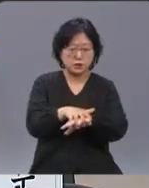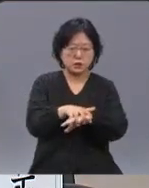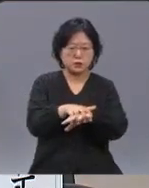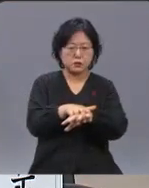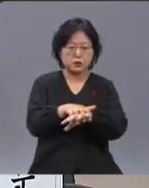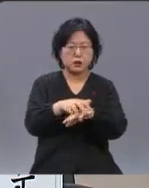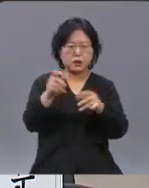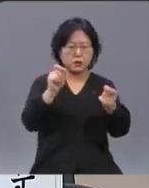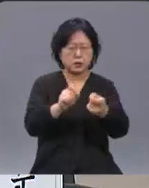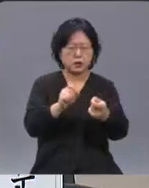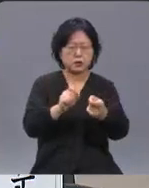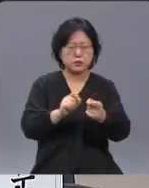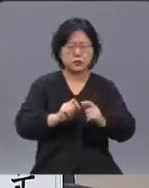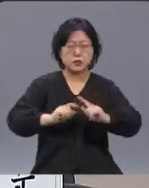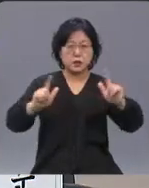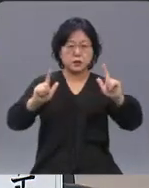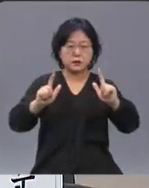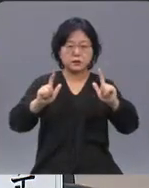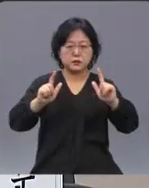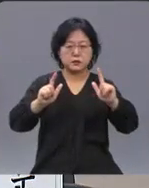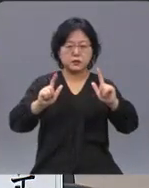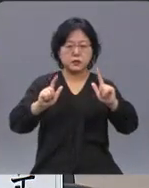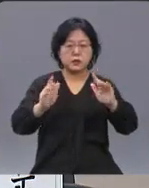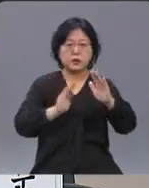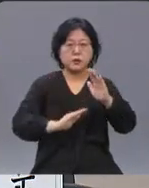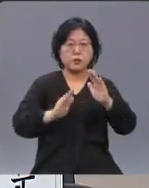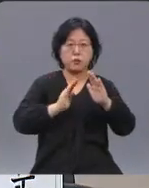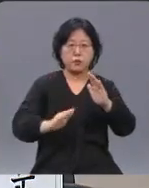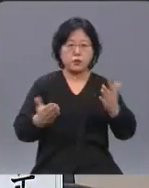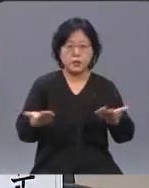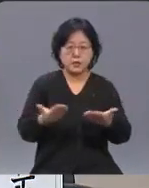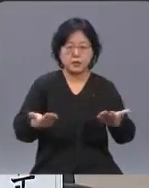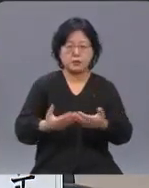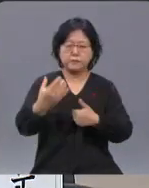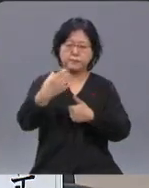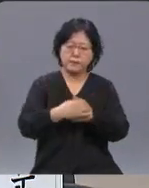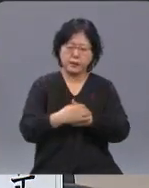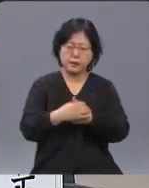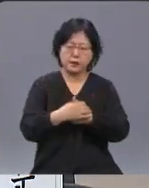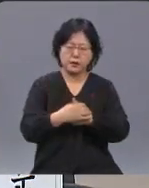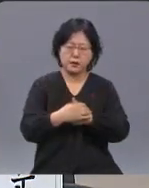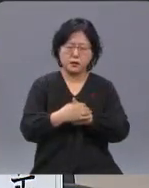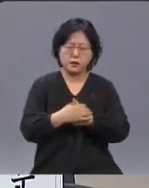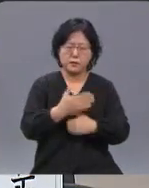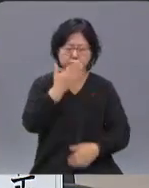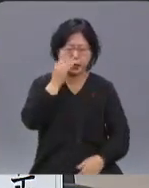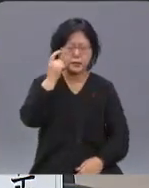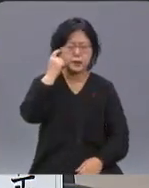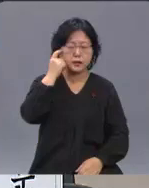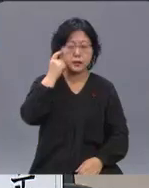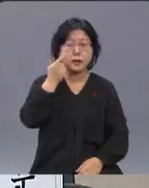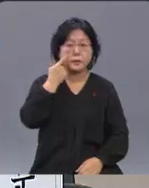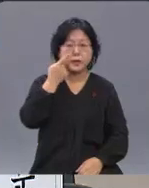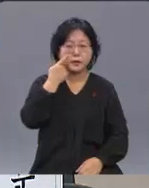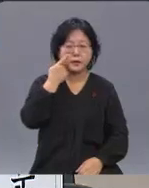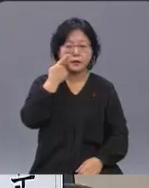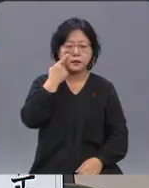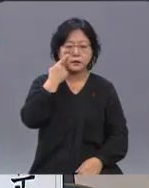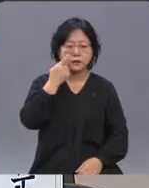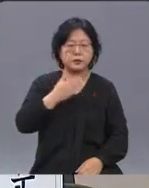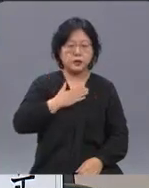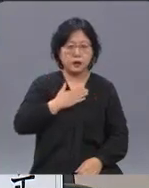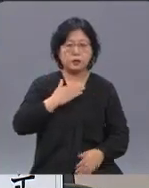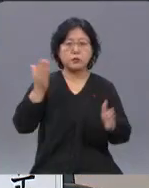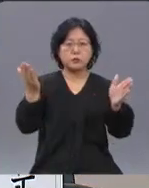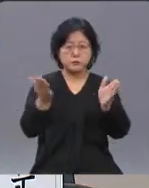그래도 뭐 너무 멀지 않는 그 시일 내에 한번 해볼 수 있는 것이 어떤 것인가 생각을 해보니까 그래도